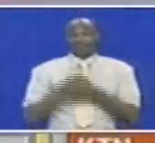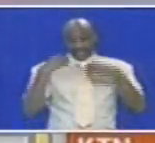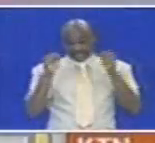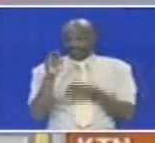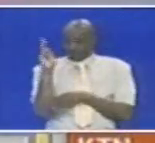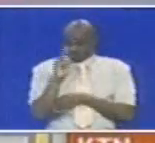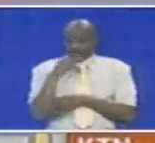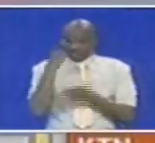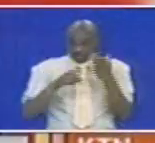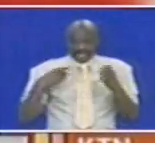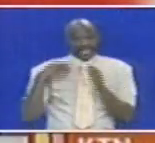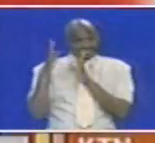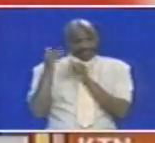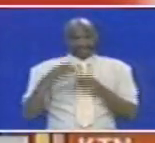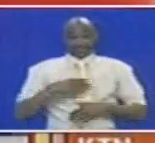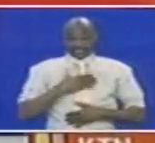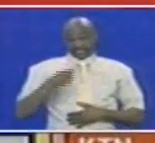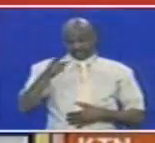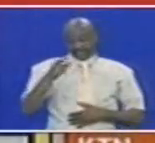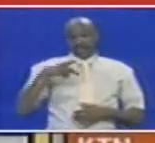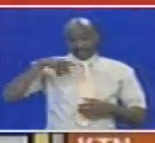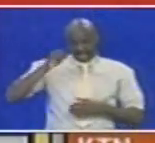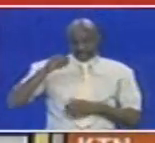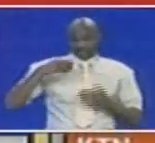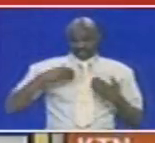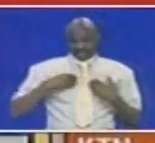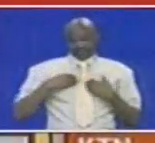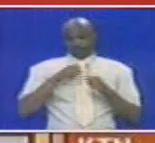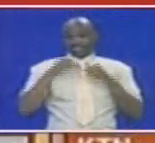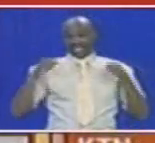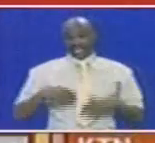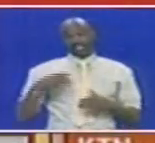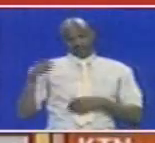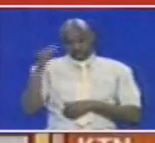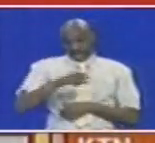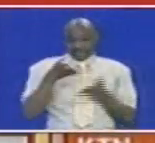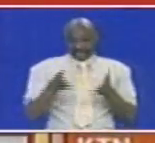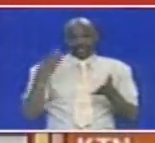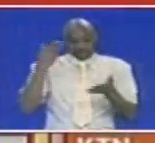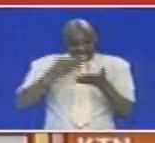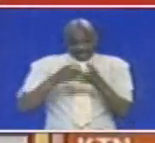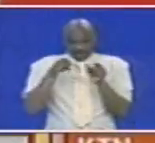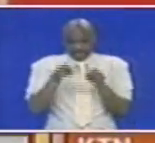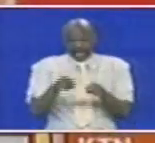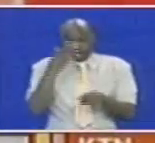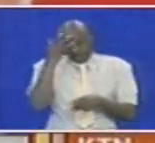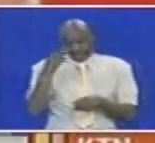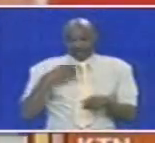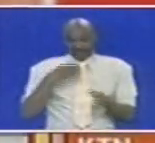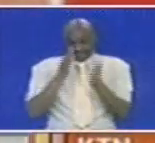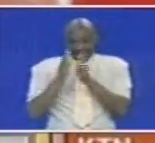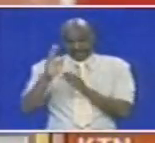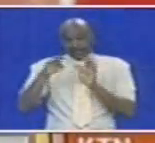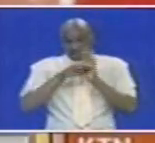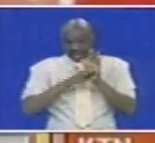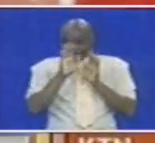Kenyatta anamtarajia mgeni wake waziri mkuu wa Uchina Li Keqiang kufika humo nchini leo kwa ajili ya shughuli kadhaa muhimu baina